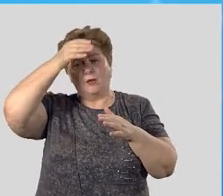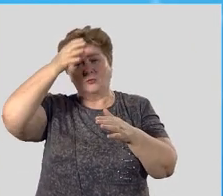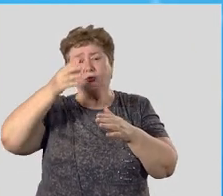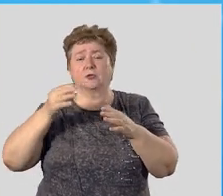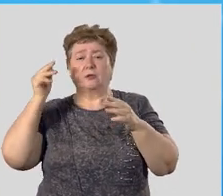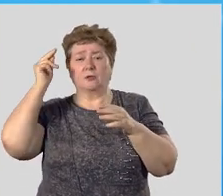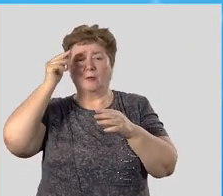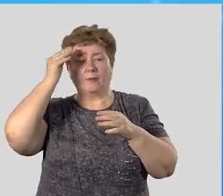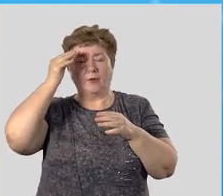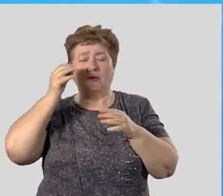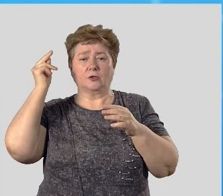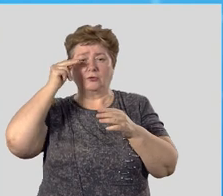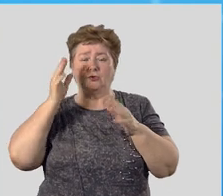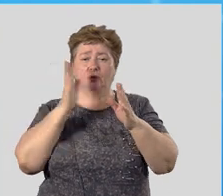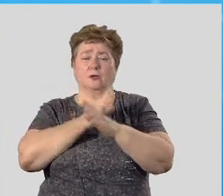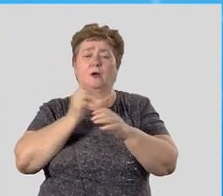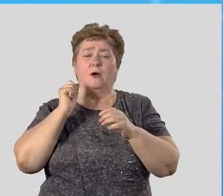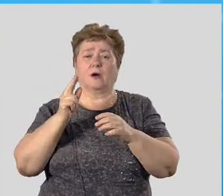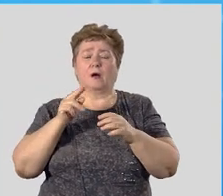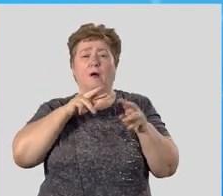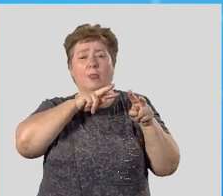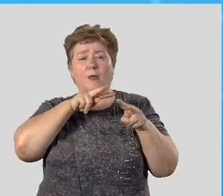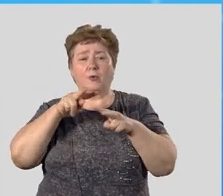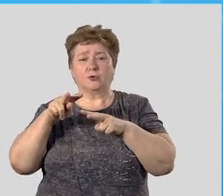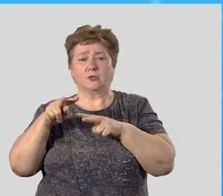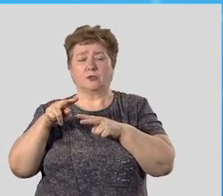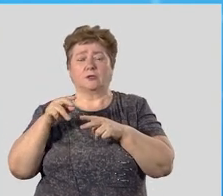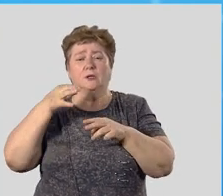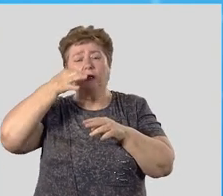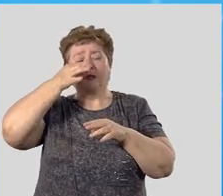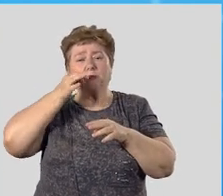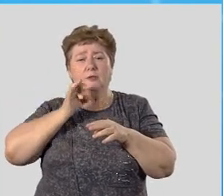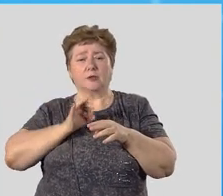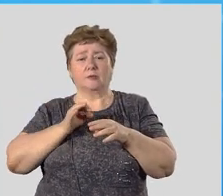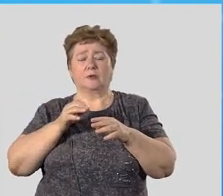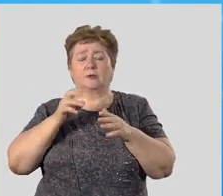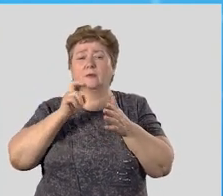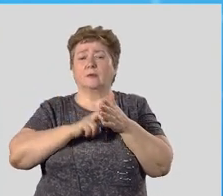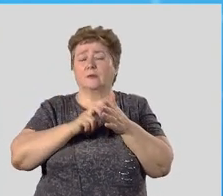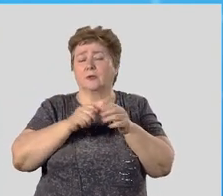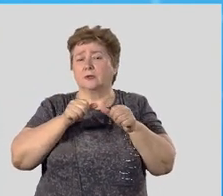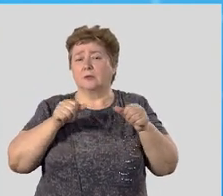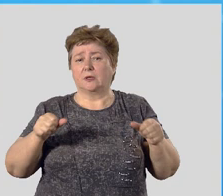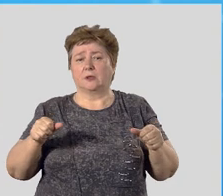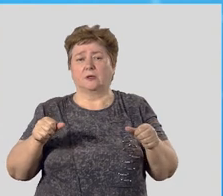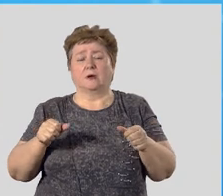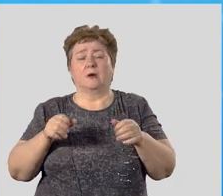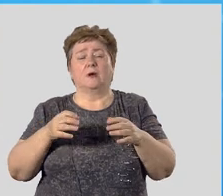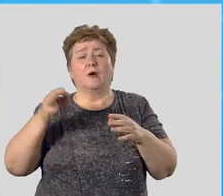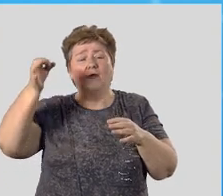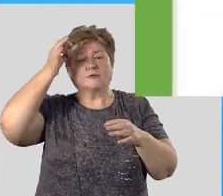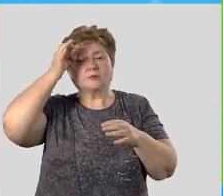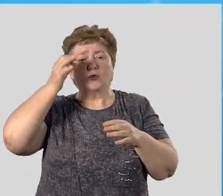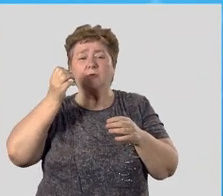методы изучения природы, такие как наблюдение, эксперимент, измерение.